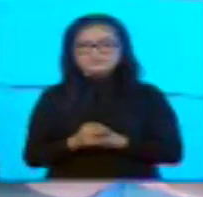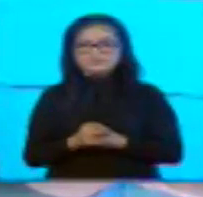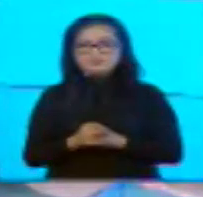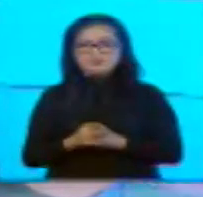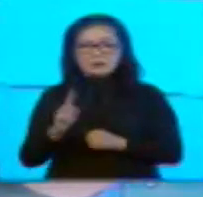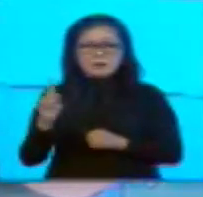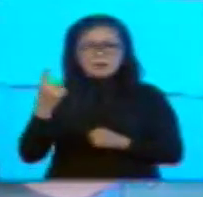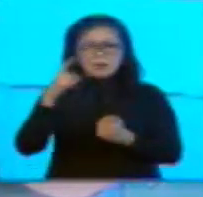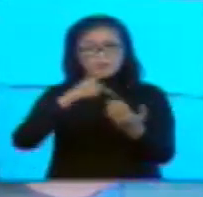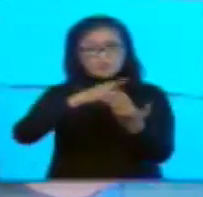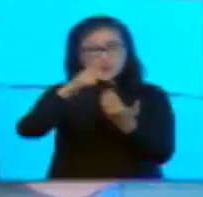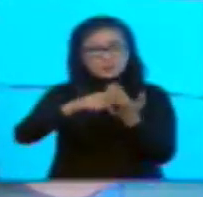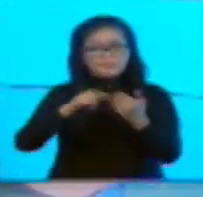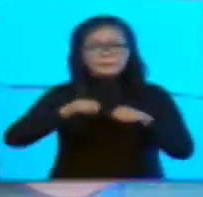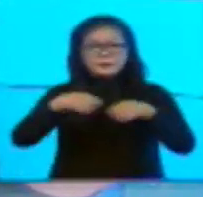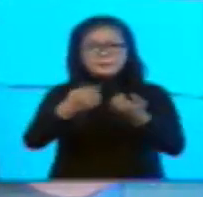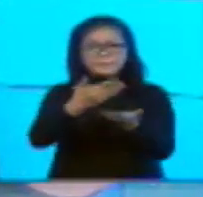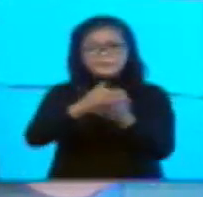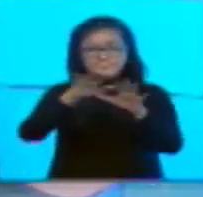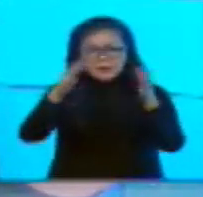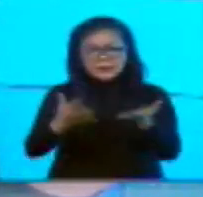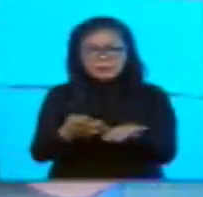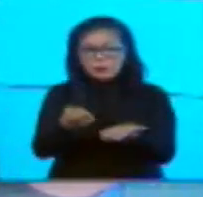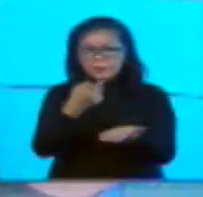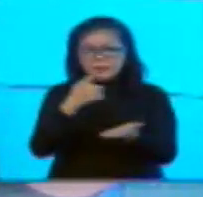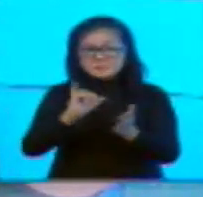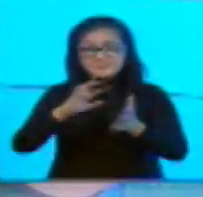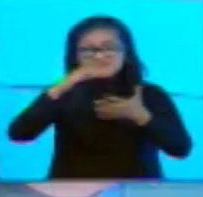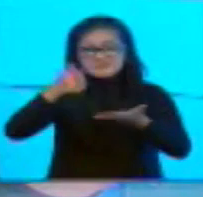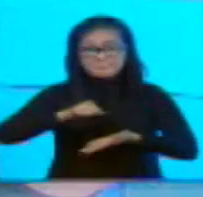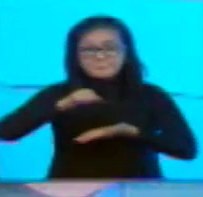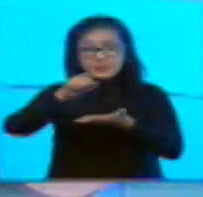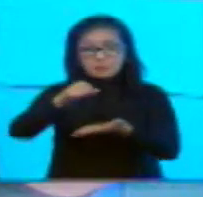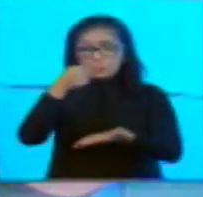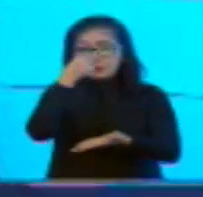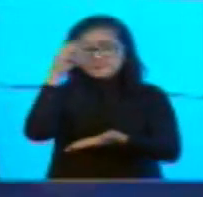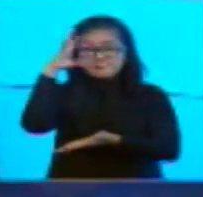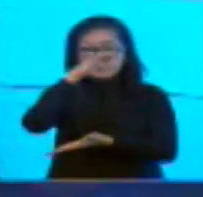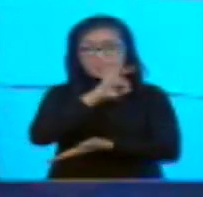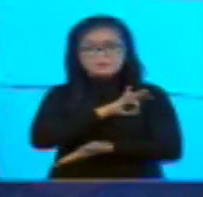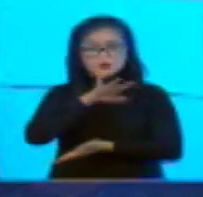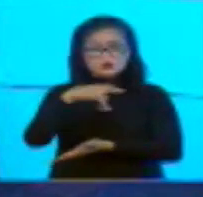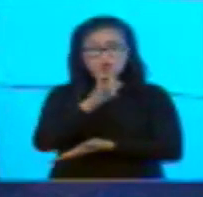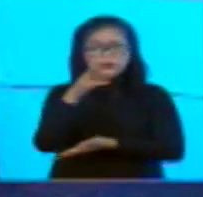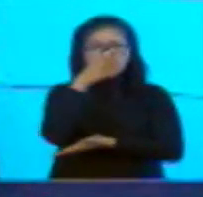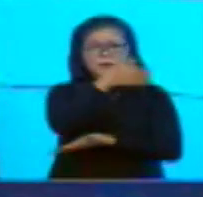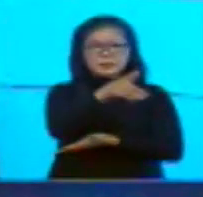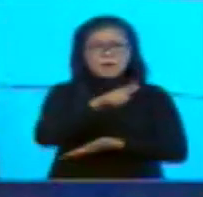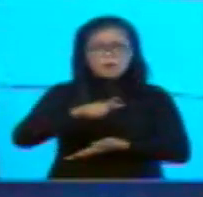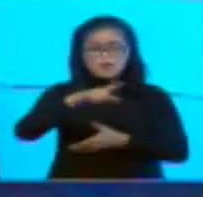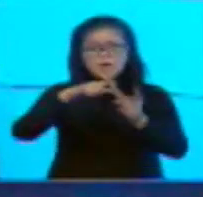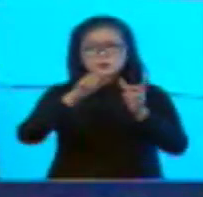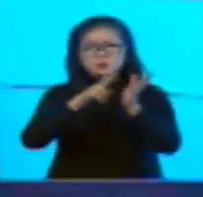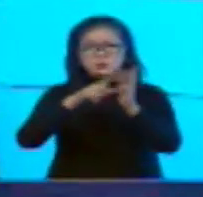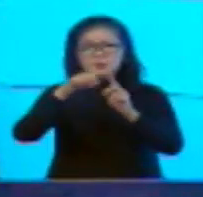Mengawali program pemberian paket obat dan sembako Kamis malam, Presiden Joko Widodo mendatangi Kelurahan Sunter Agung, Jakarta Utara. Presiden turun